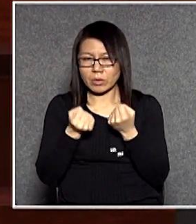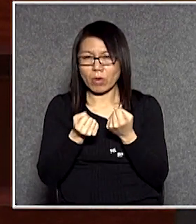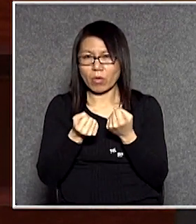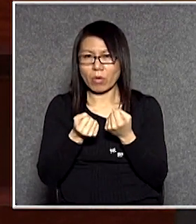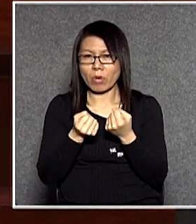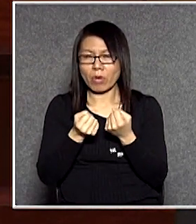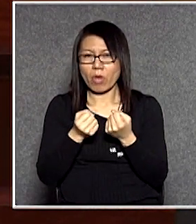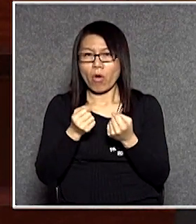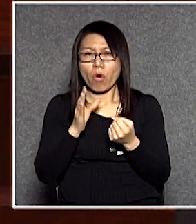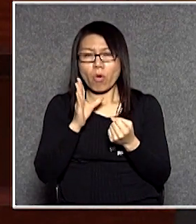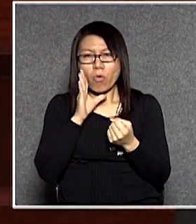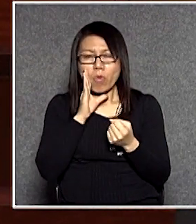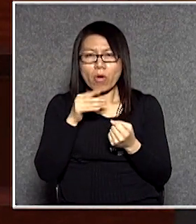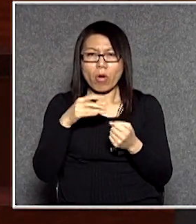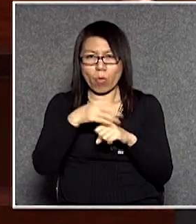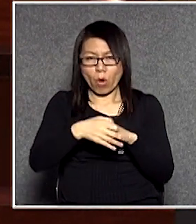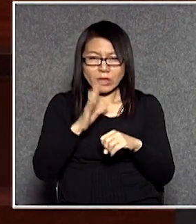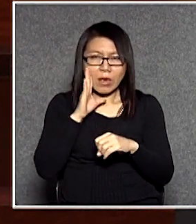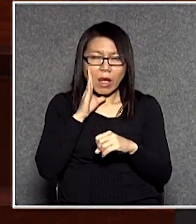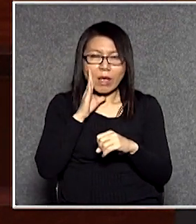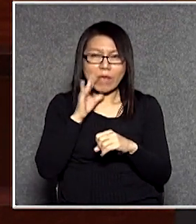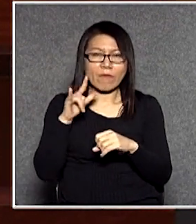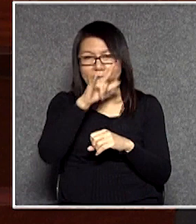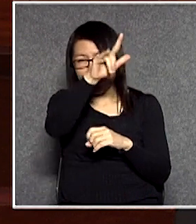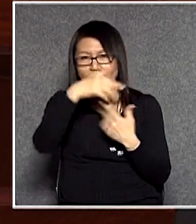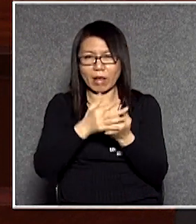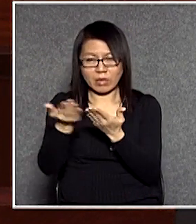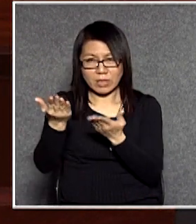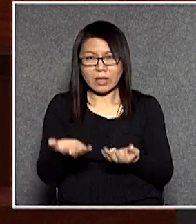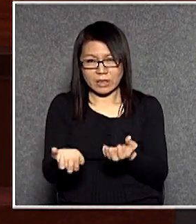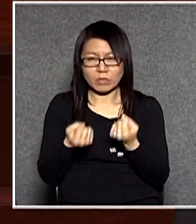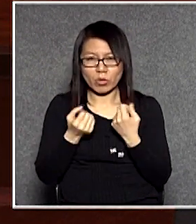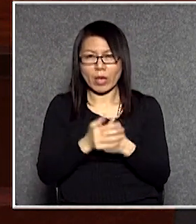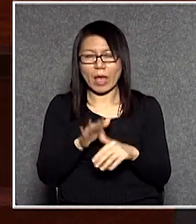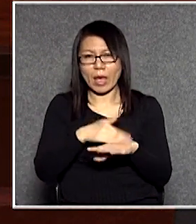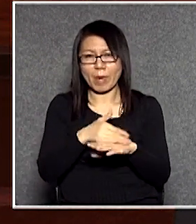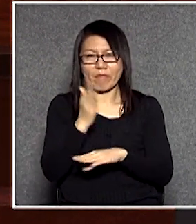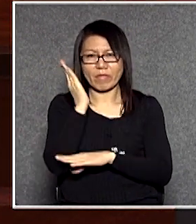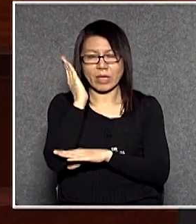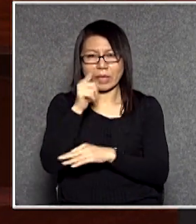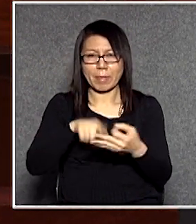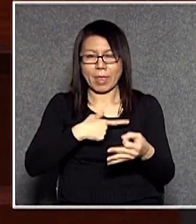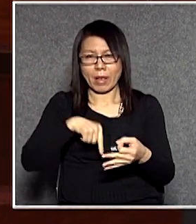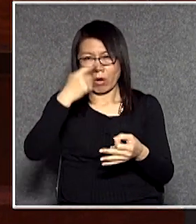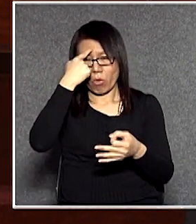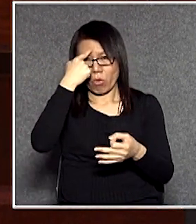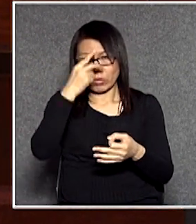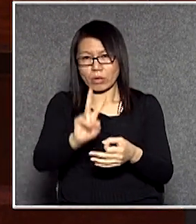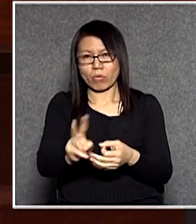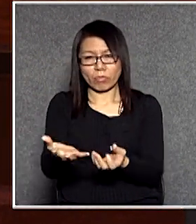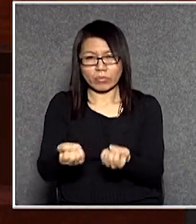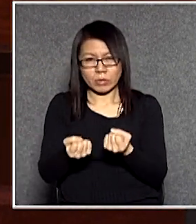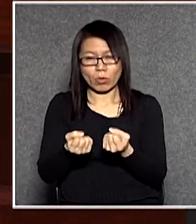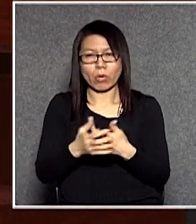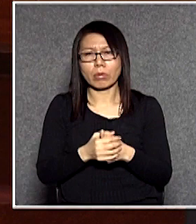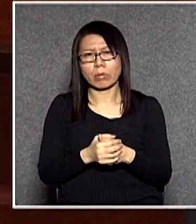空公司的豪華款待，包括不久前在這裡剛剛發言那位梁繼昌議員，